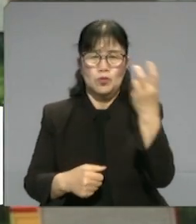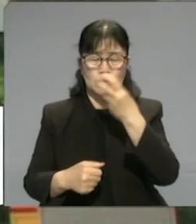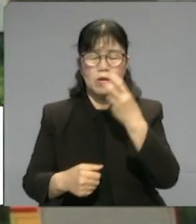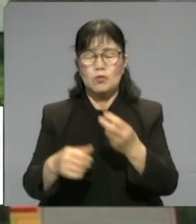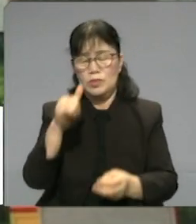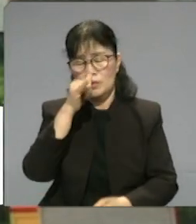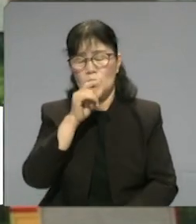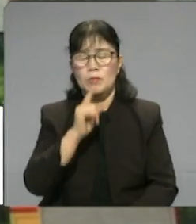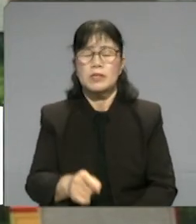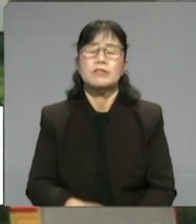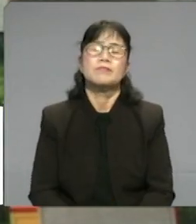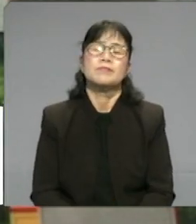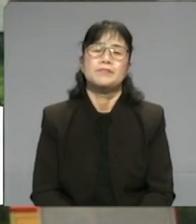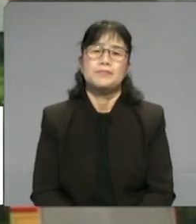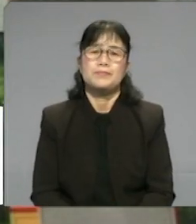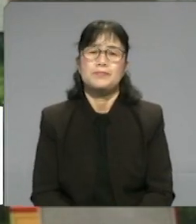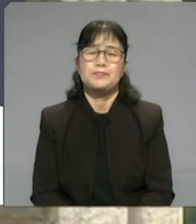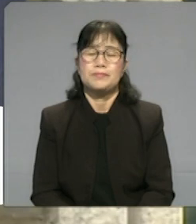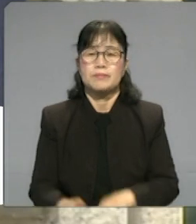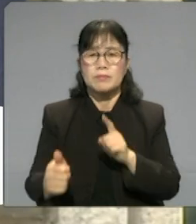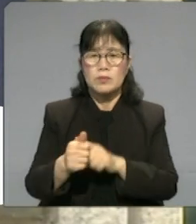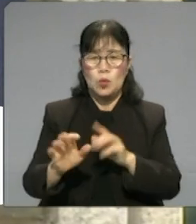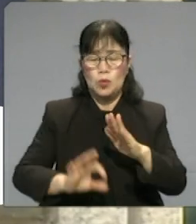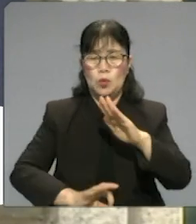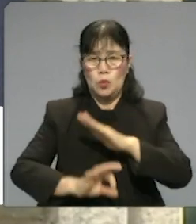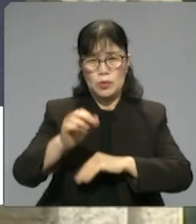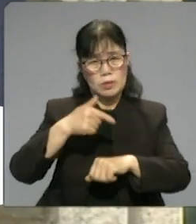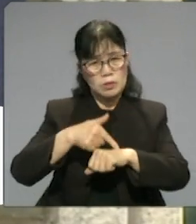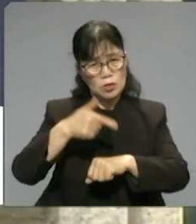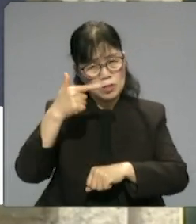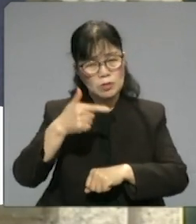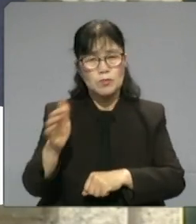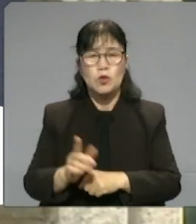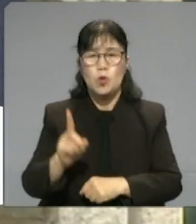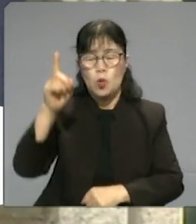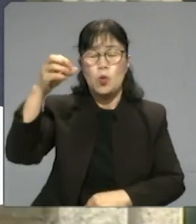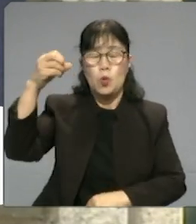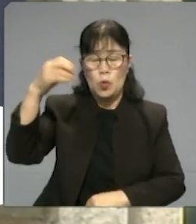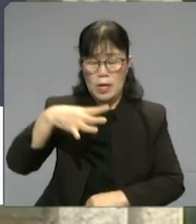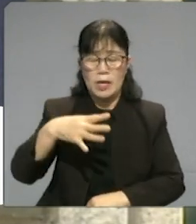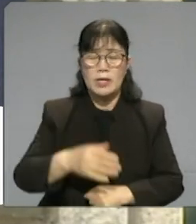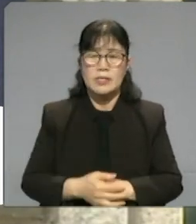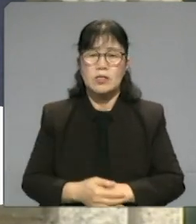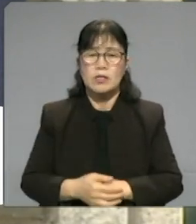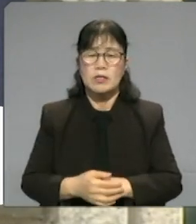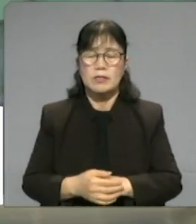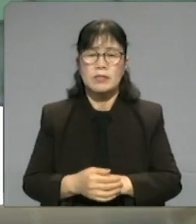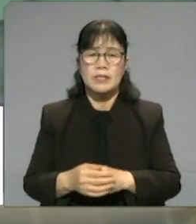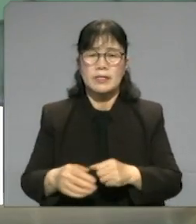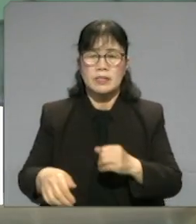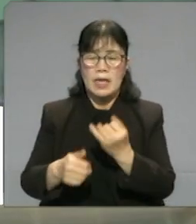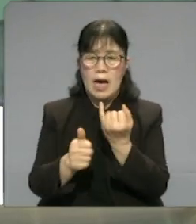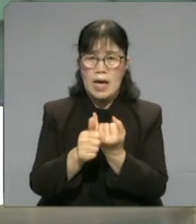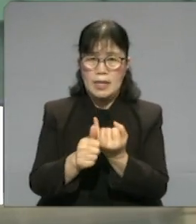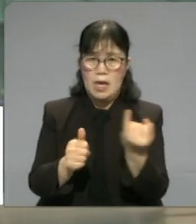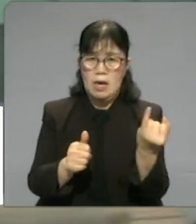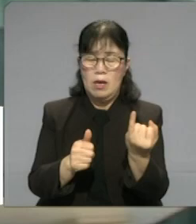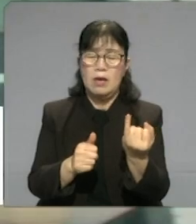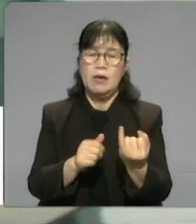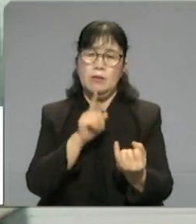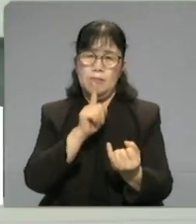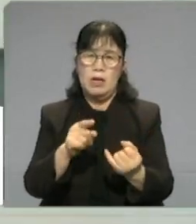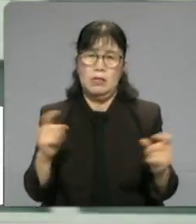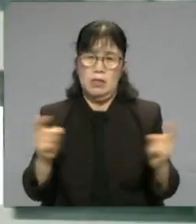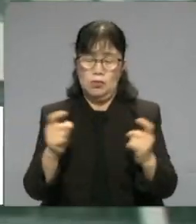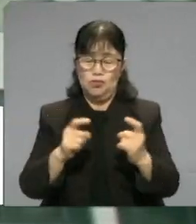있다고 밝혔습니다 씨는 오늘 오전 6시쯤 고양시 일산동구 고봉동 한 빌라에서 40대 안에